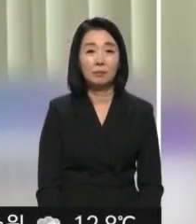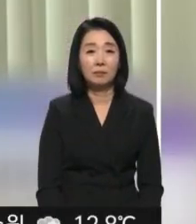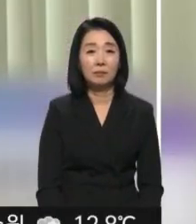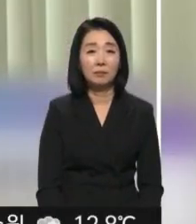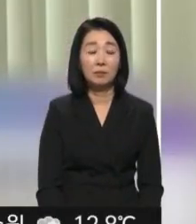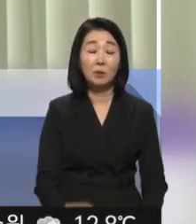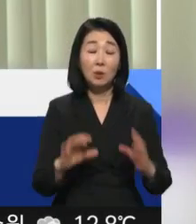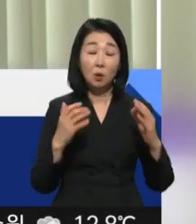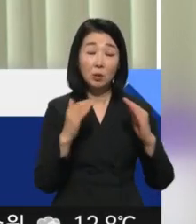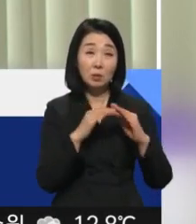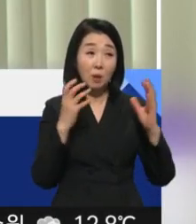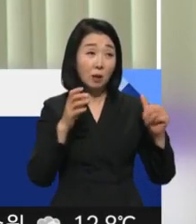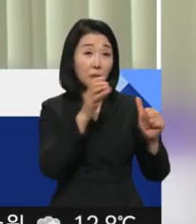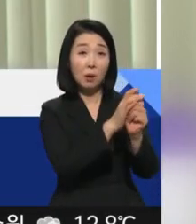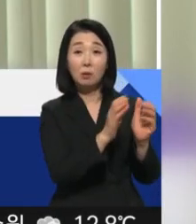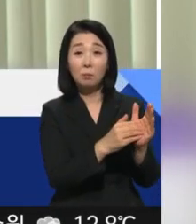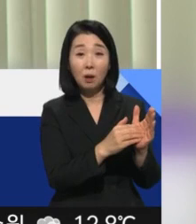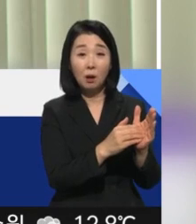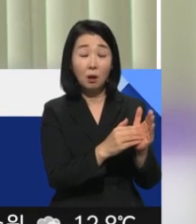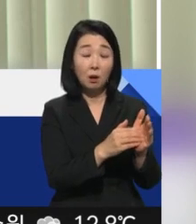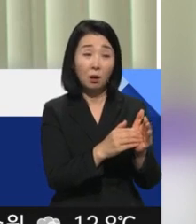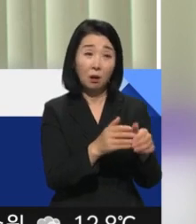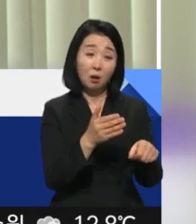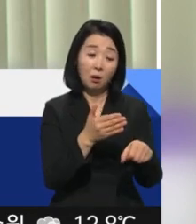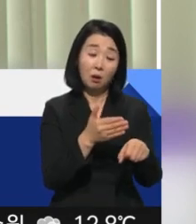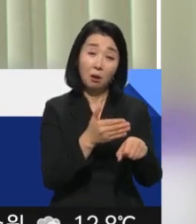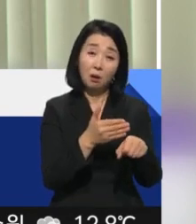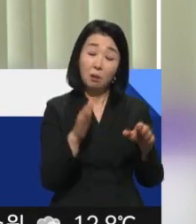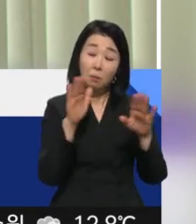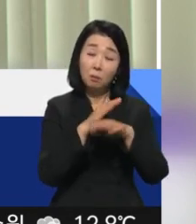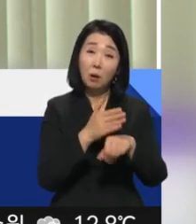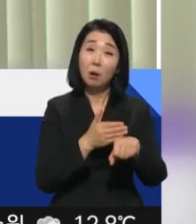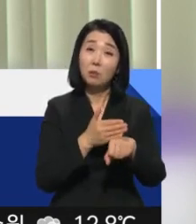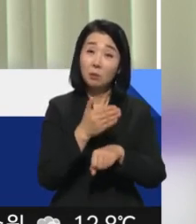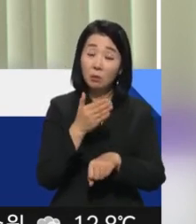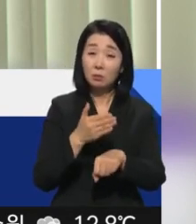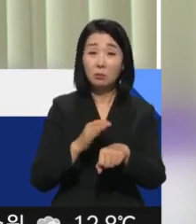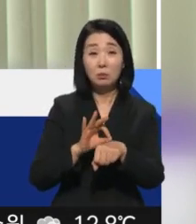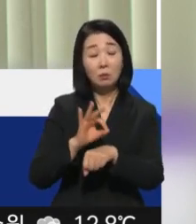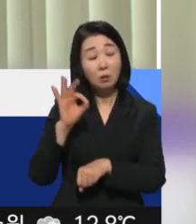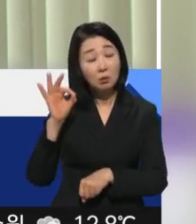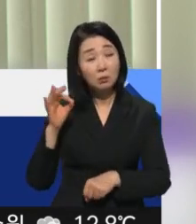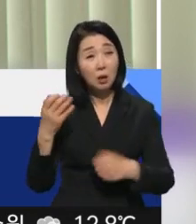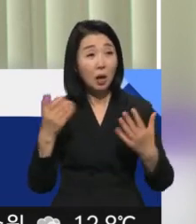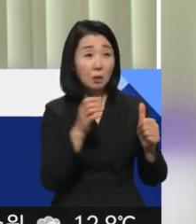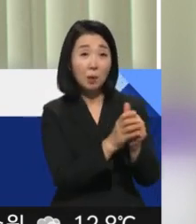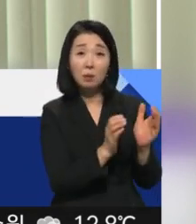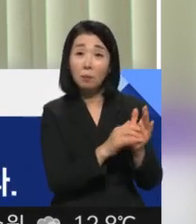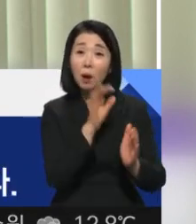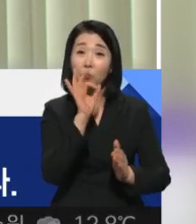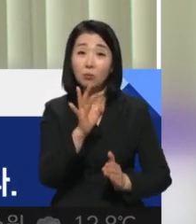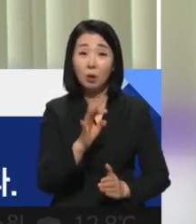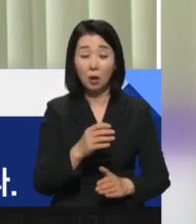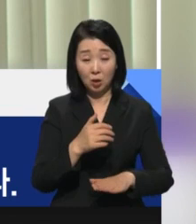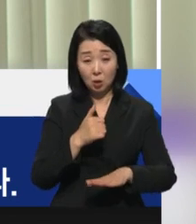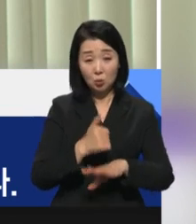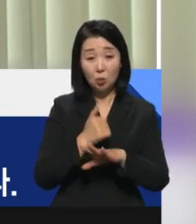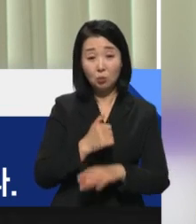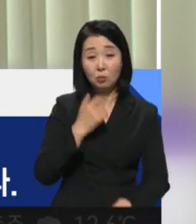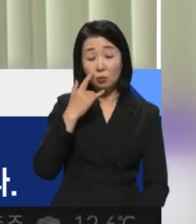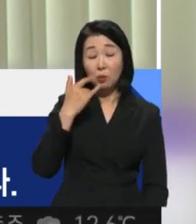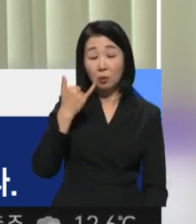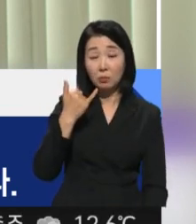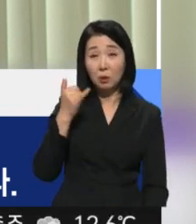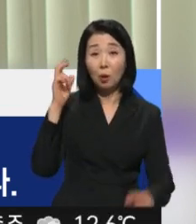어린이집에 아기를 맡겨놓고 10시, 9시까지 아기를 맡겨놓을 수가 사실은 없잖아요. 결국에는 엄마나 아빠 중에 한 명이